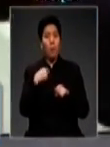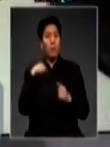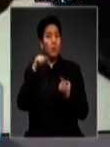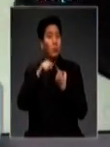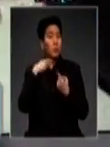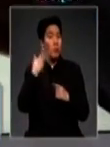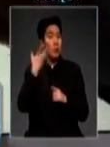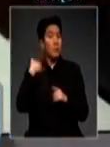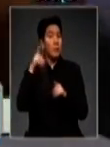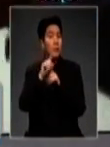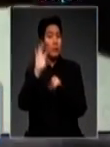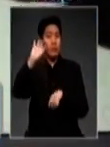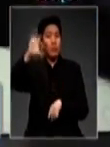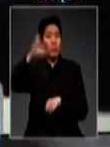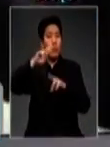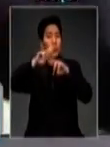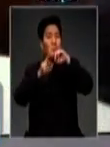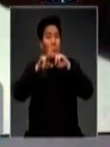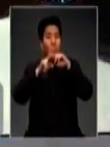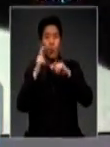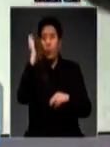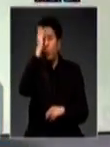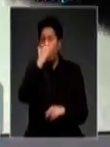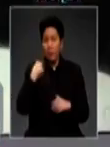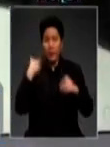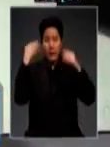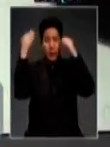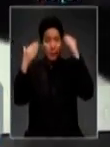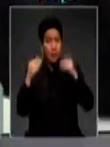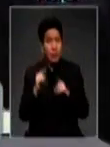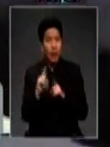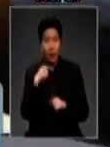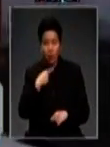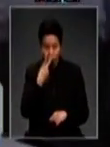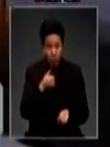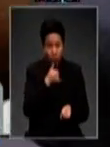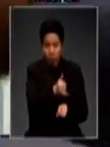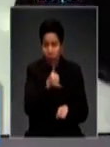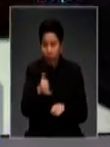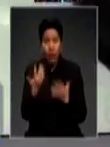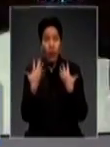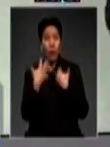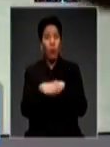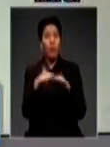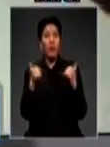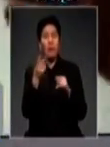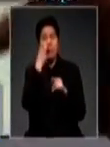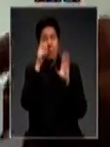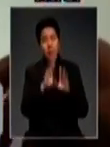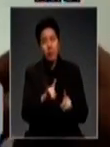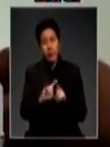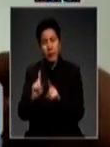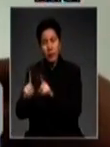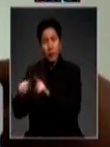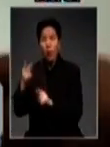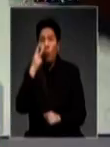เห็นไหมฮะจะเป็นกลางหันด้วยแล้วก็สวยยังไงมีกิจกรรมอะไรคุณก็สามารถไปเล่นพวกนี้ได้ด้วยเนี่ยครับก็เป็นมุมมองอื่นๆ